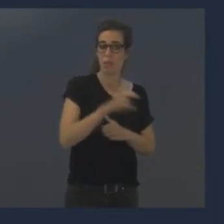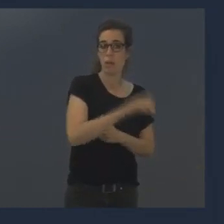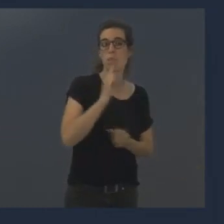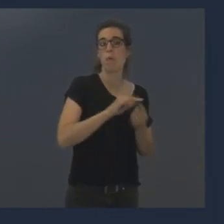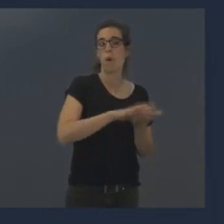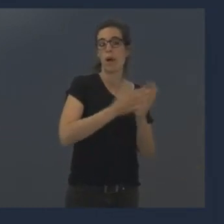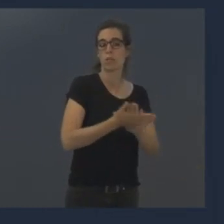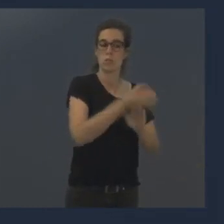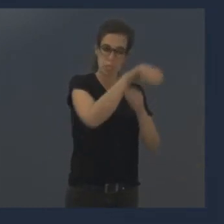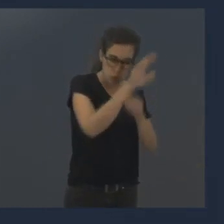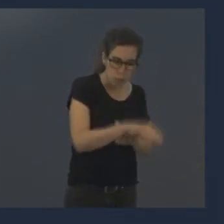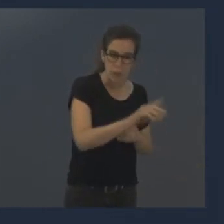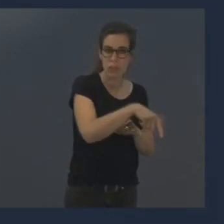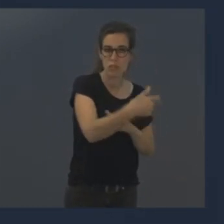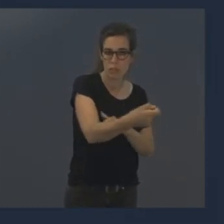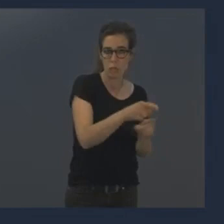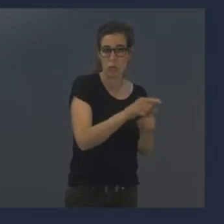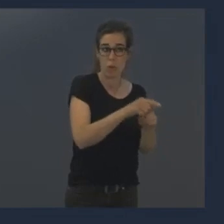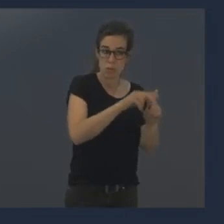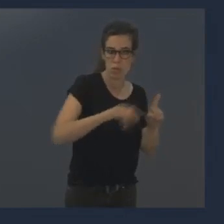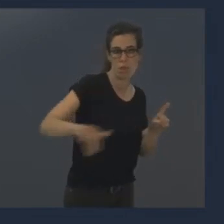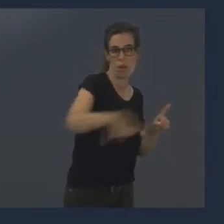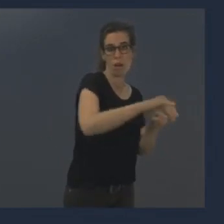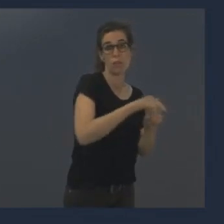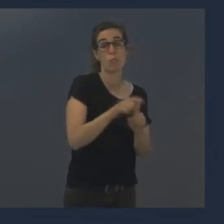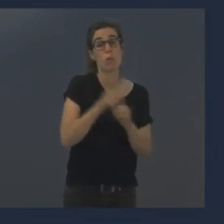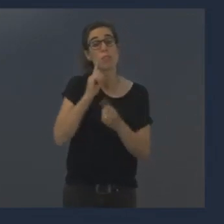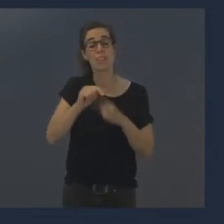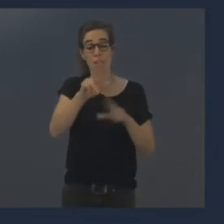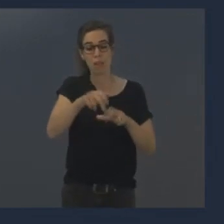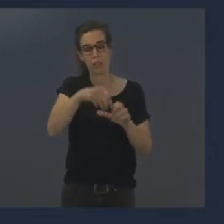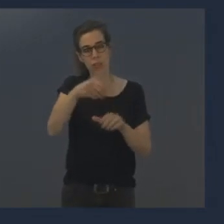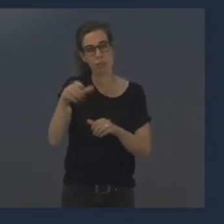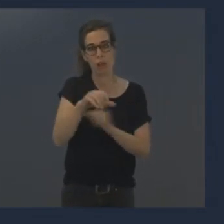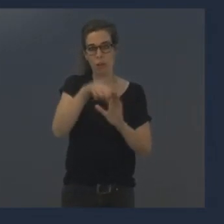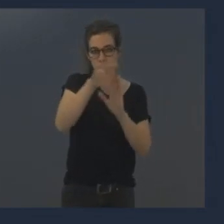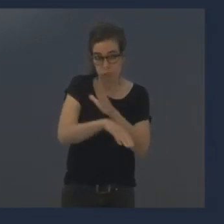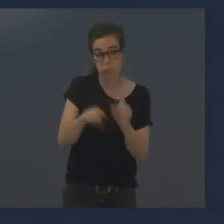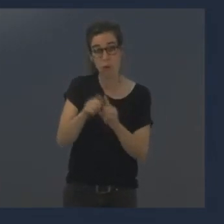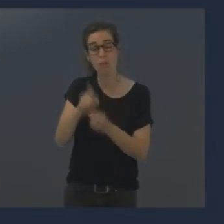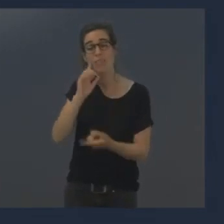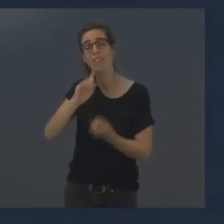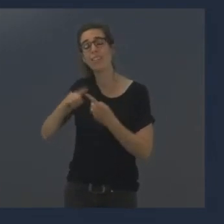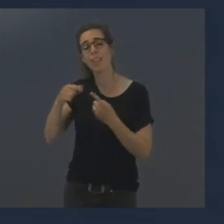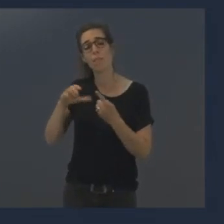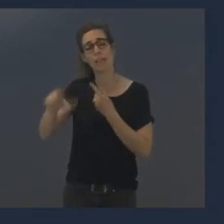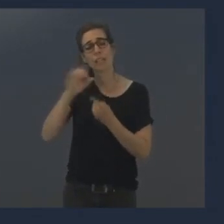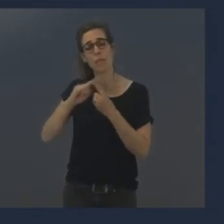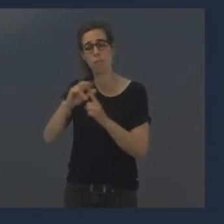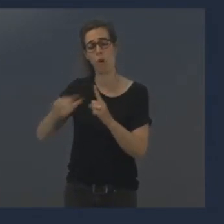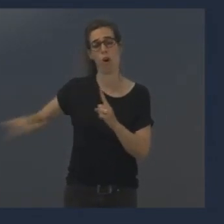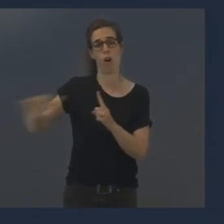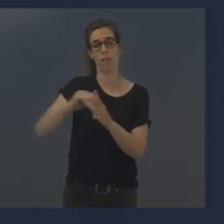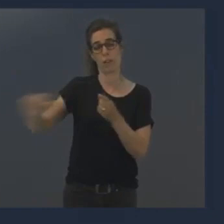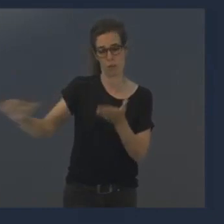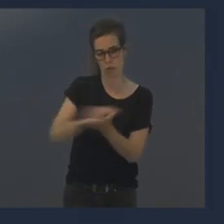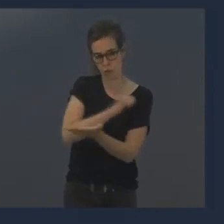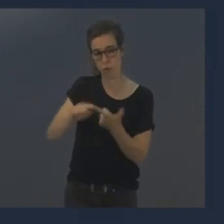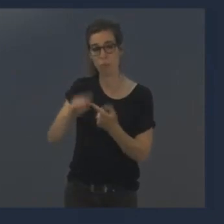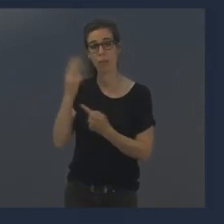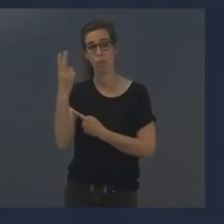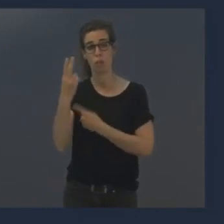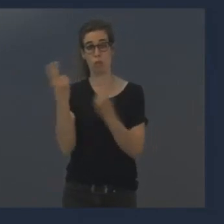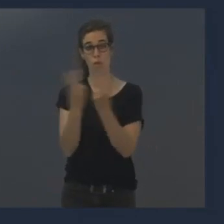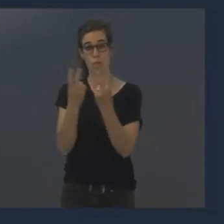de développement de l'agriculture bio. Suppression des crédits d'éducation à l'environnement, suppression de 2 parcs naturels régionaux en phase